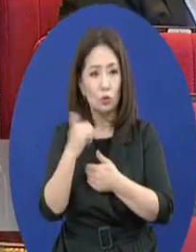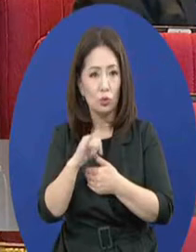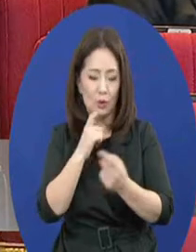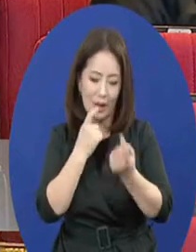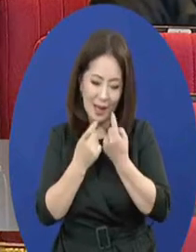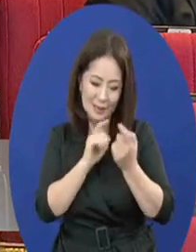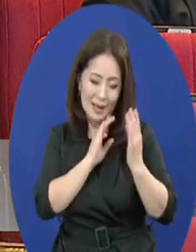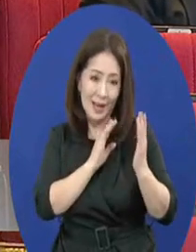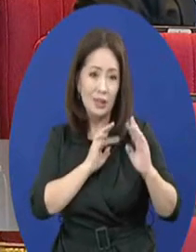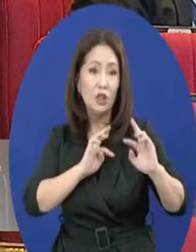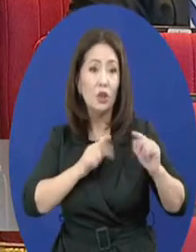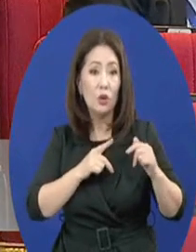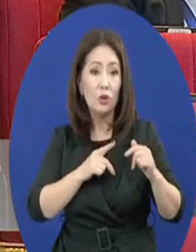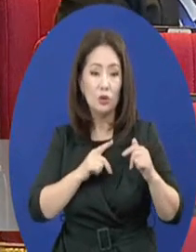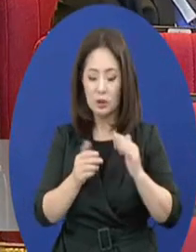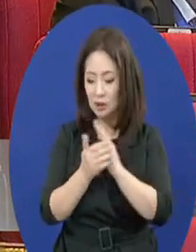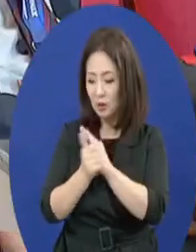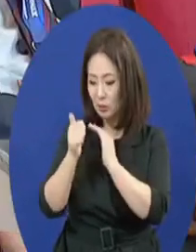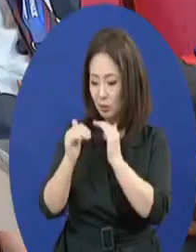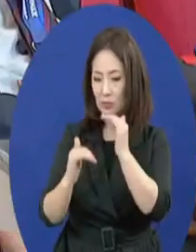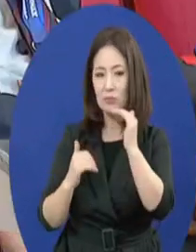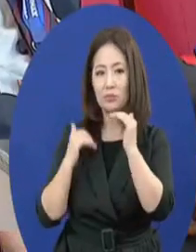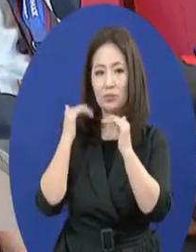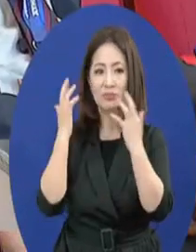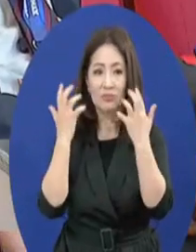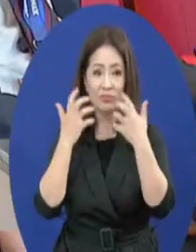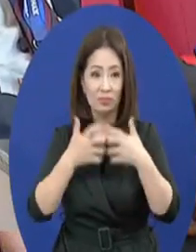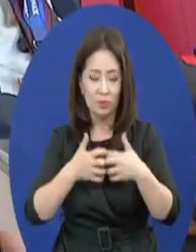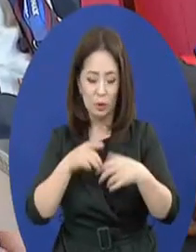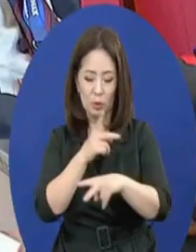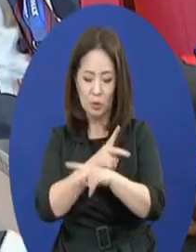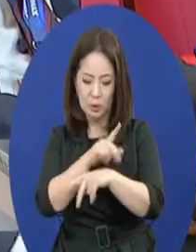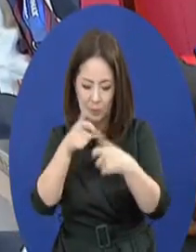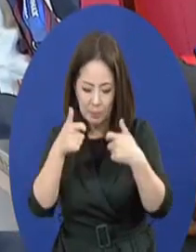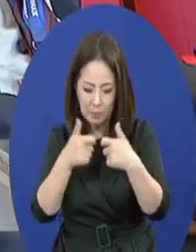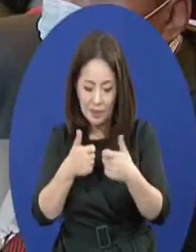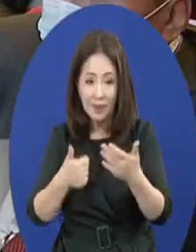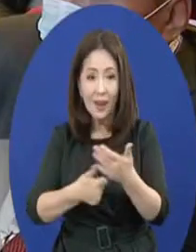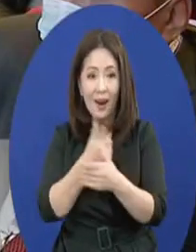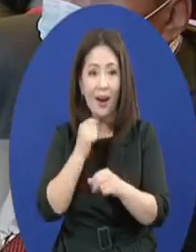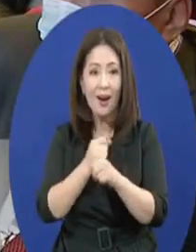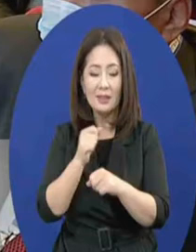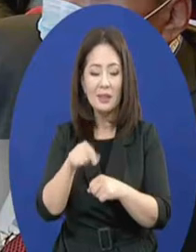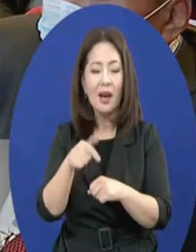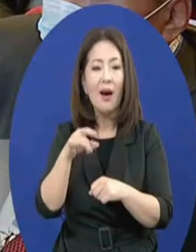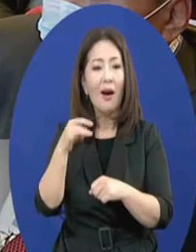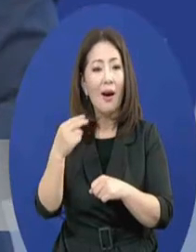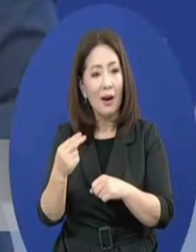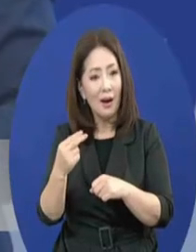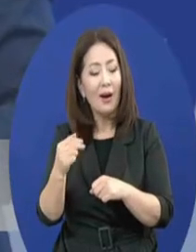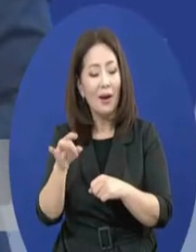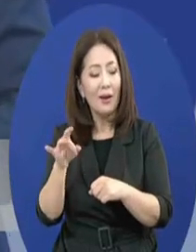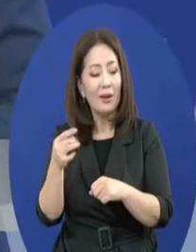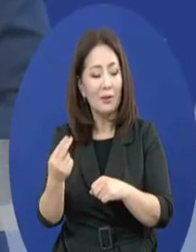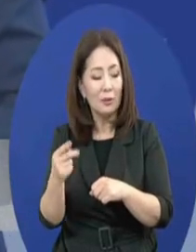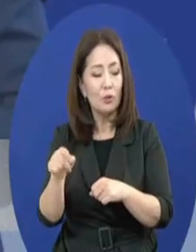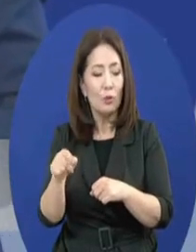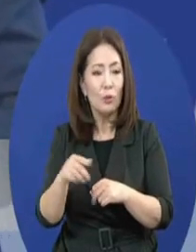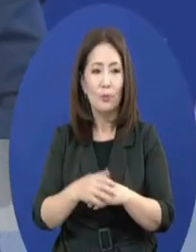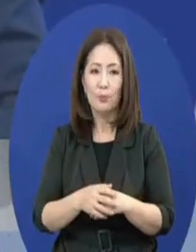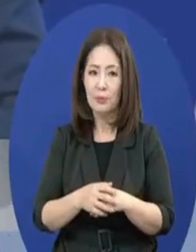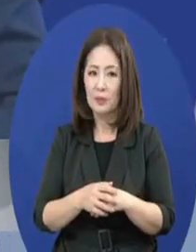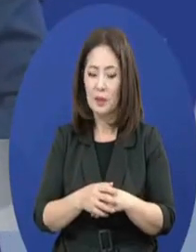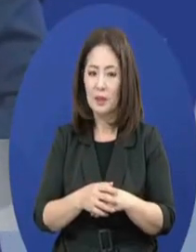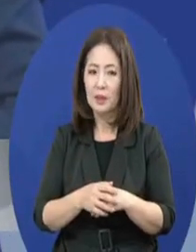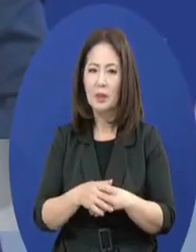өөрчилж, чадварлаг орчин үеийн хөл нийлж гэмээр хуулийн биелтийг хангаж ажиллах гарц гаргалгаа гэдгийг хэлж байна. Эх нөлөөтэй